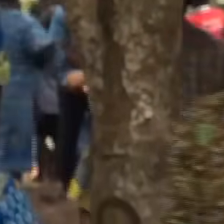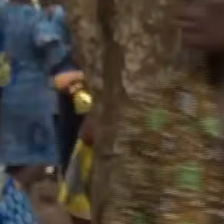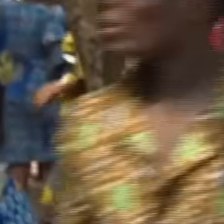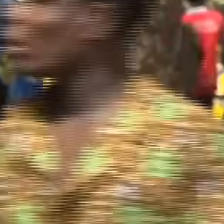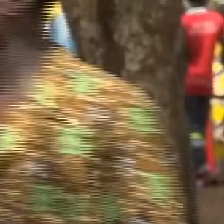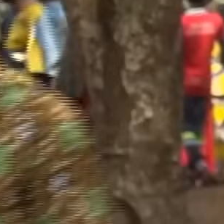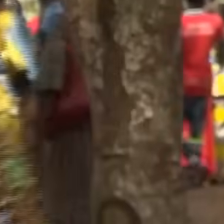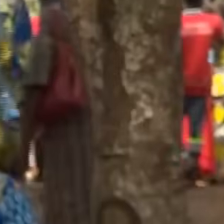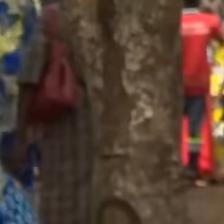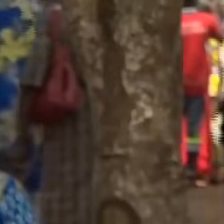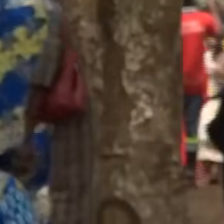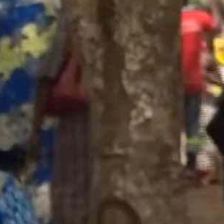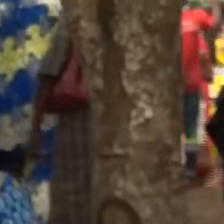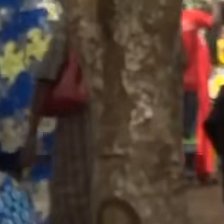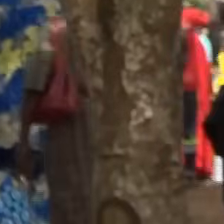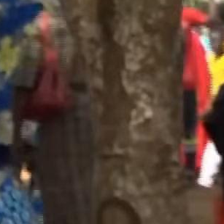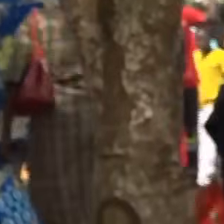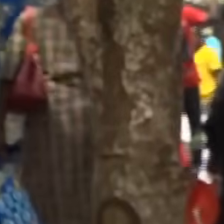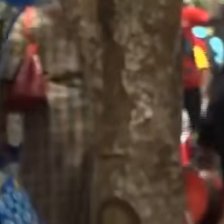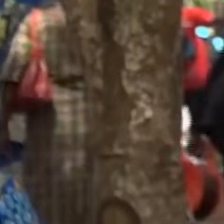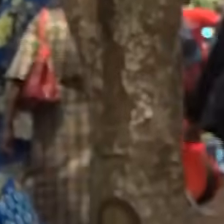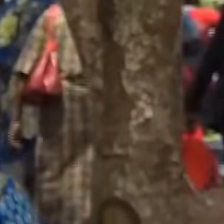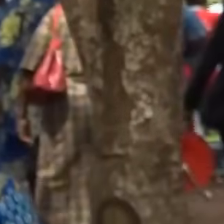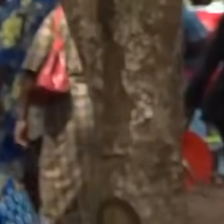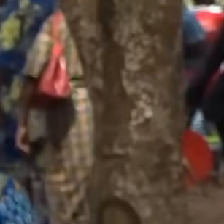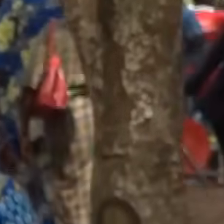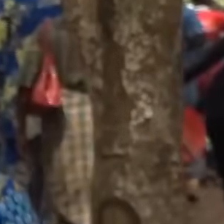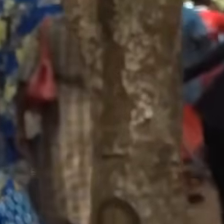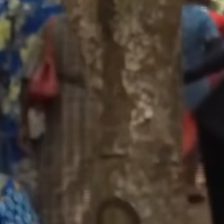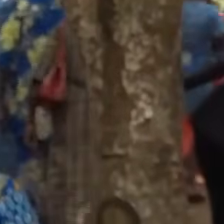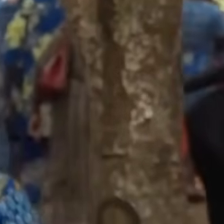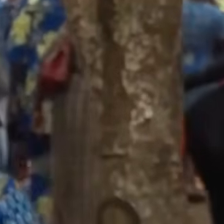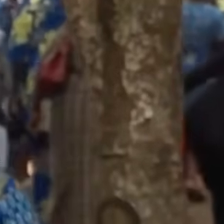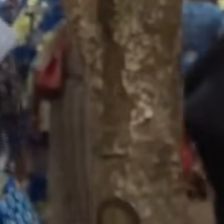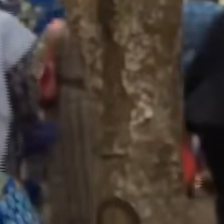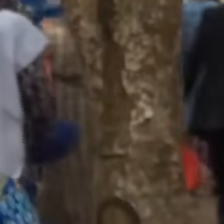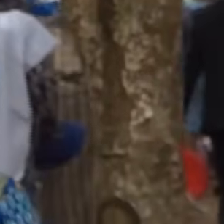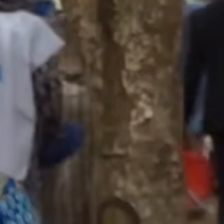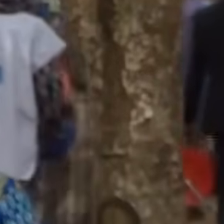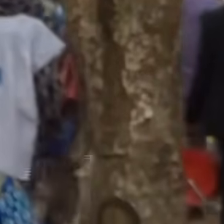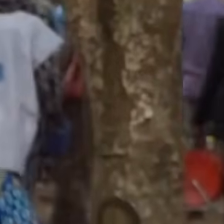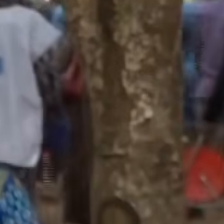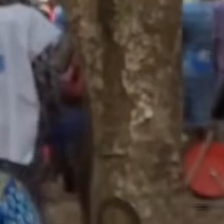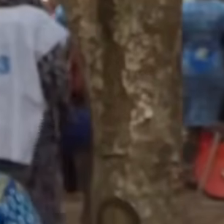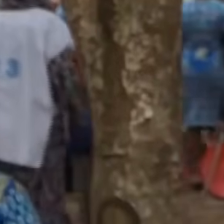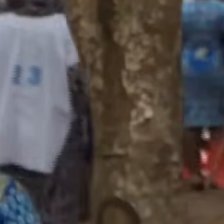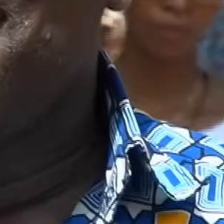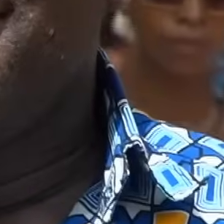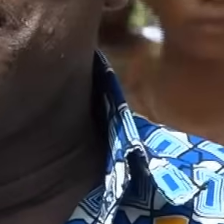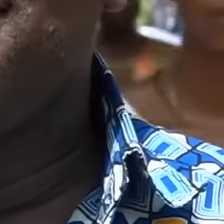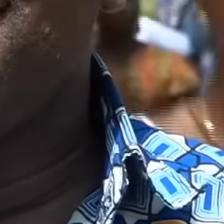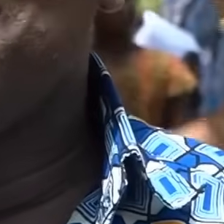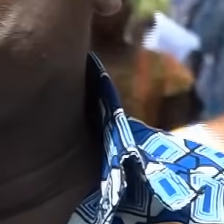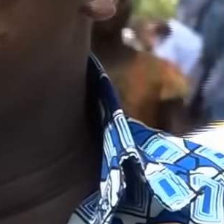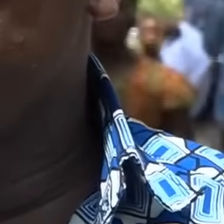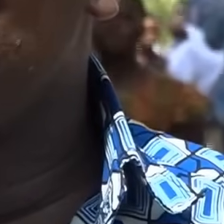sans exception. Il a participé à cette célébration eucharistique, il a donné de tout son cœur et nous prions pour lui. Ah